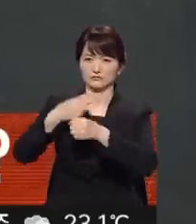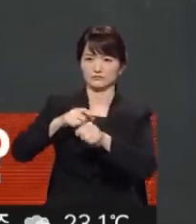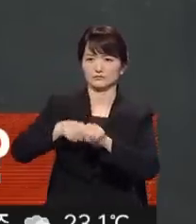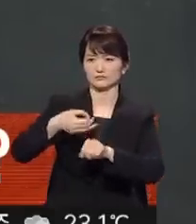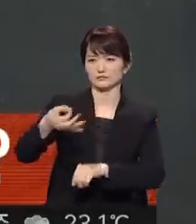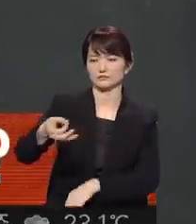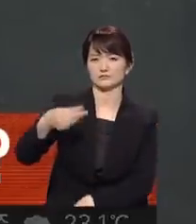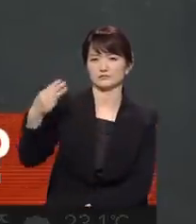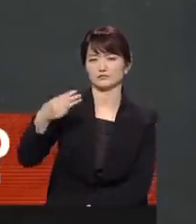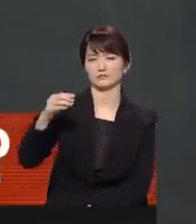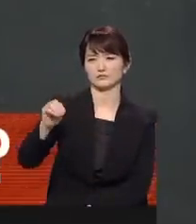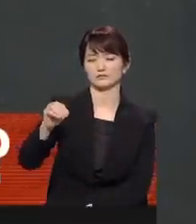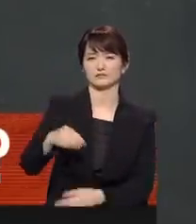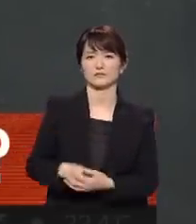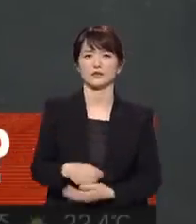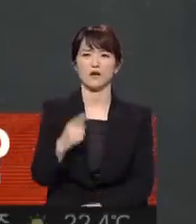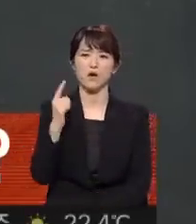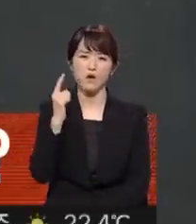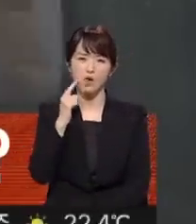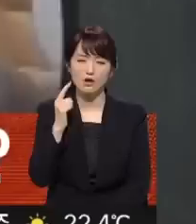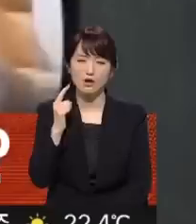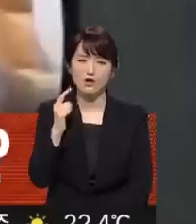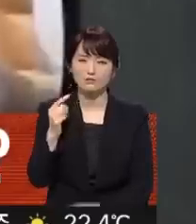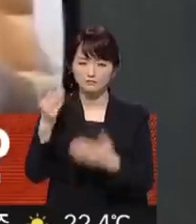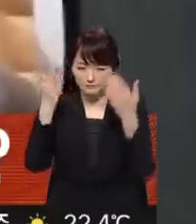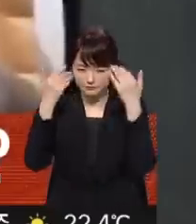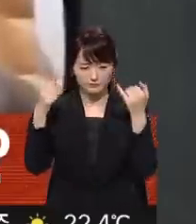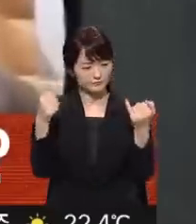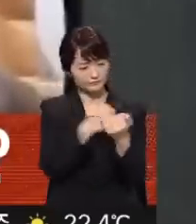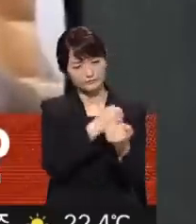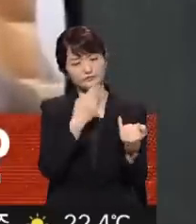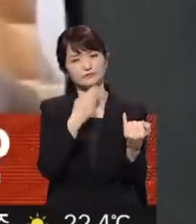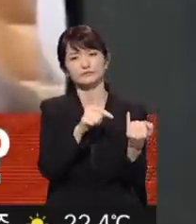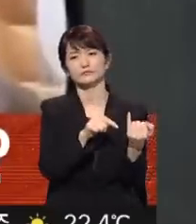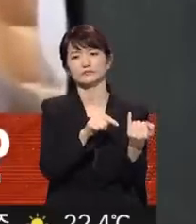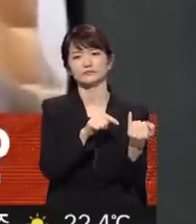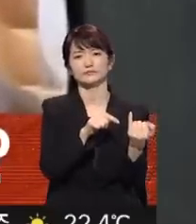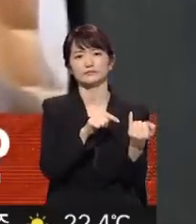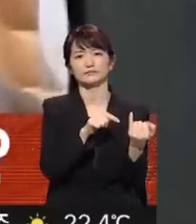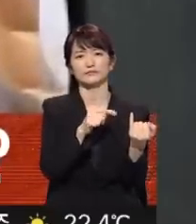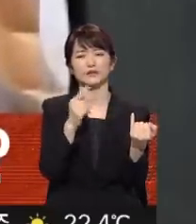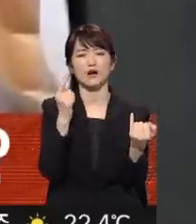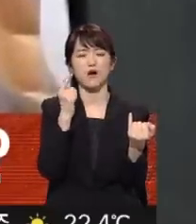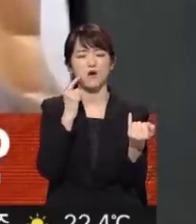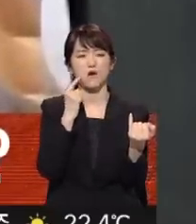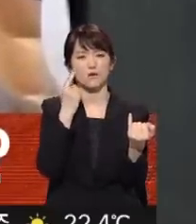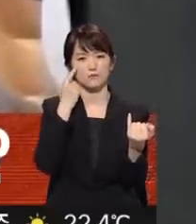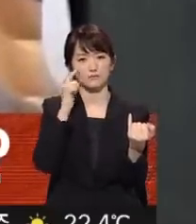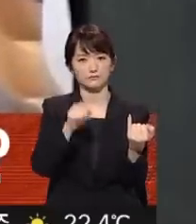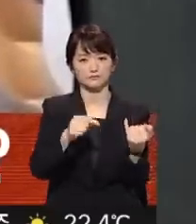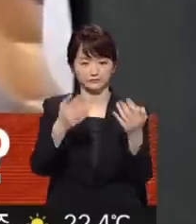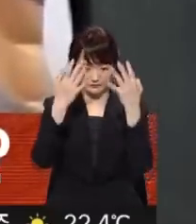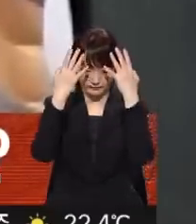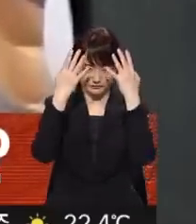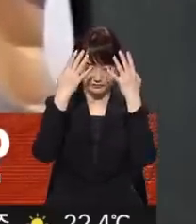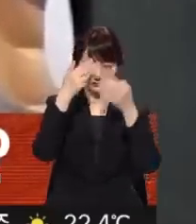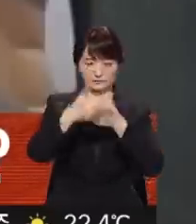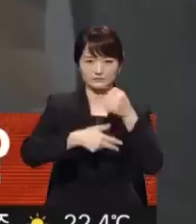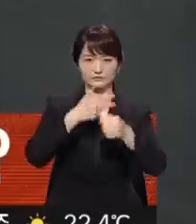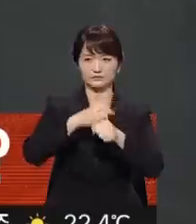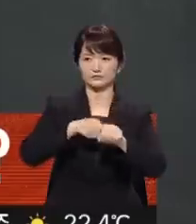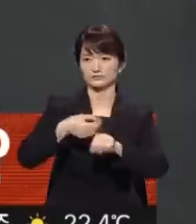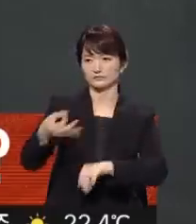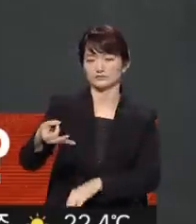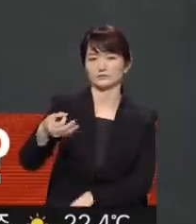원의 벌금에 처하고요. 만약 허위사실이다, 학폭 이런 게 없었다라고 가정했을 때 거짓으로 드러나면 7년 이하의 징역, 5천만 원의 벌금에